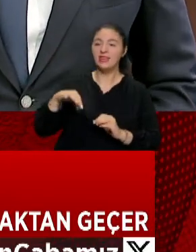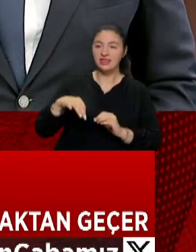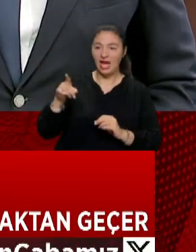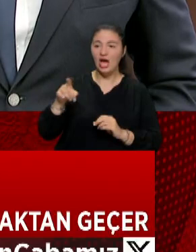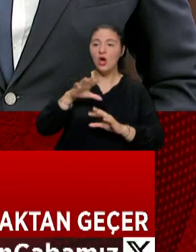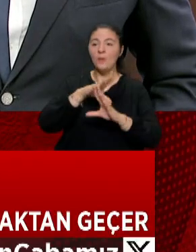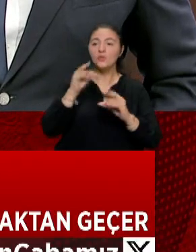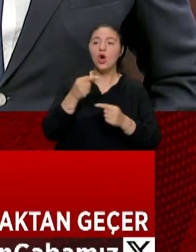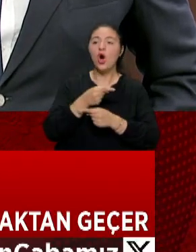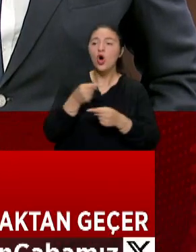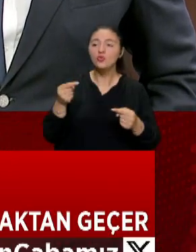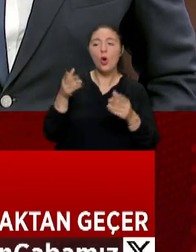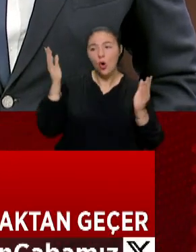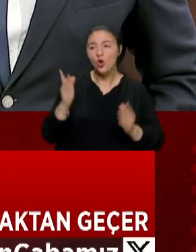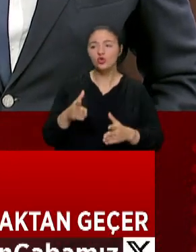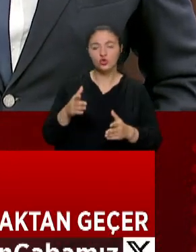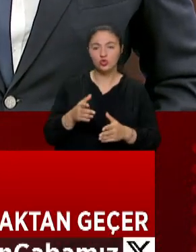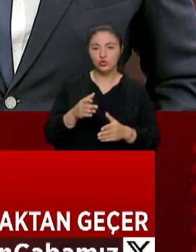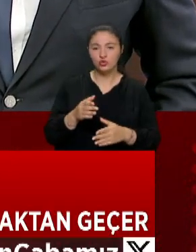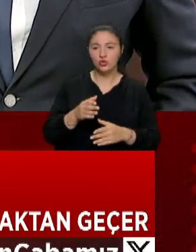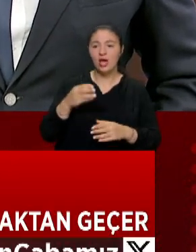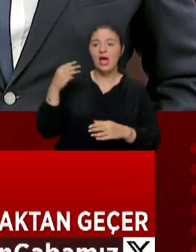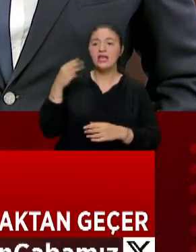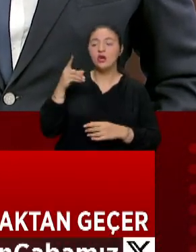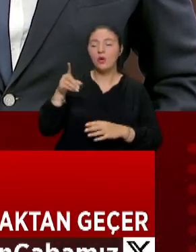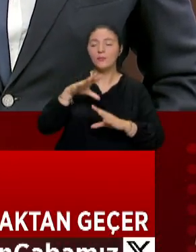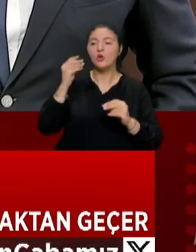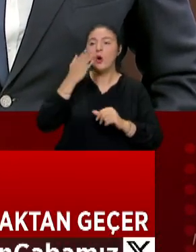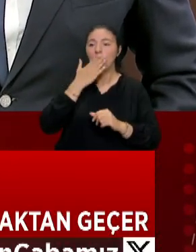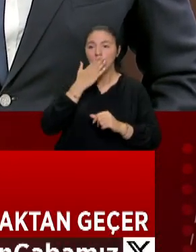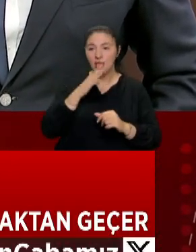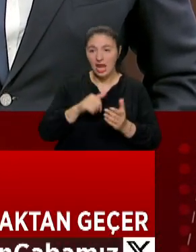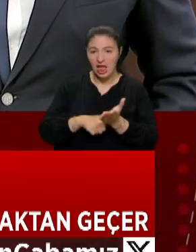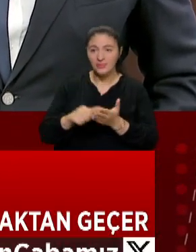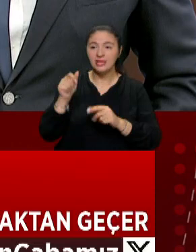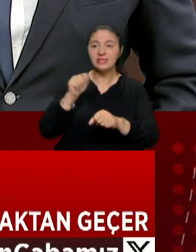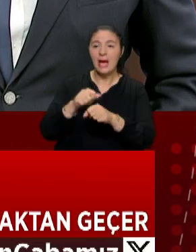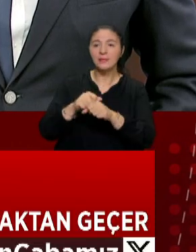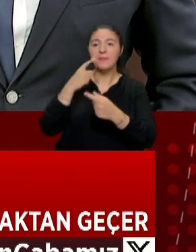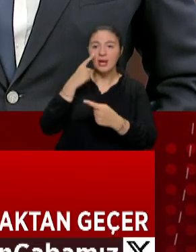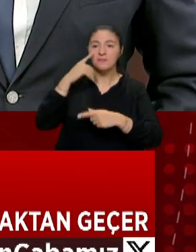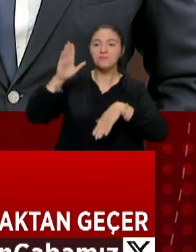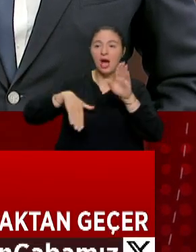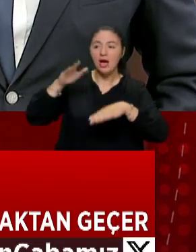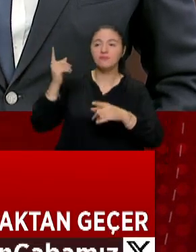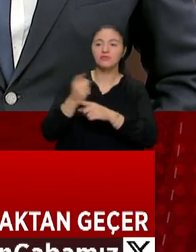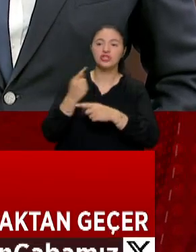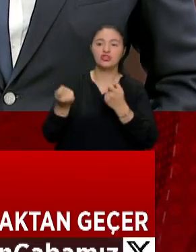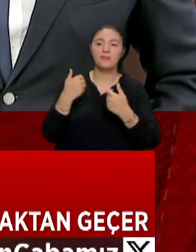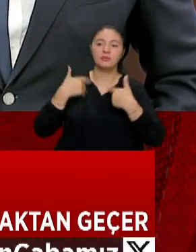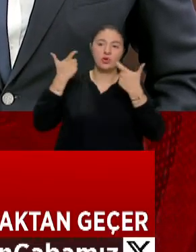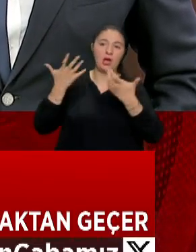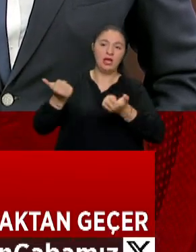bütün olumsuzluklara rağmen Esenyurt'taki bütün okulların tamir bakım Badana boya işlerini